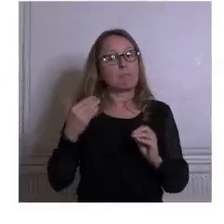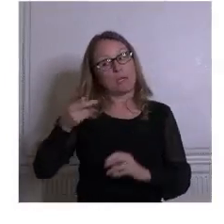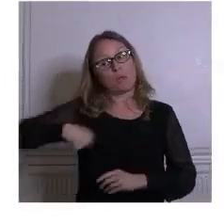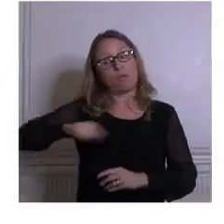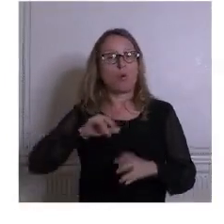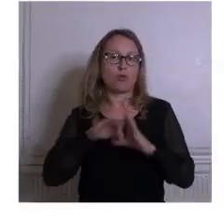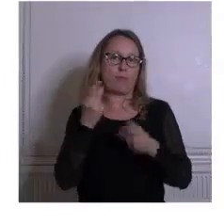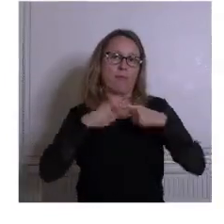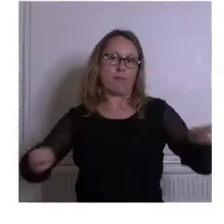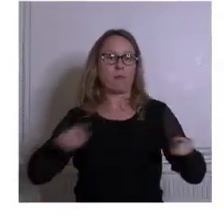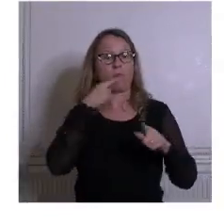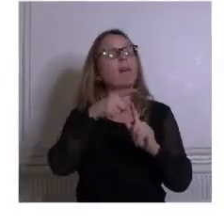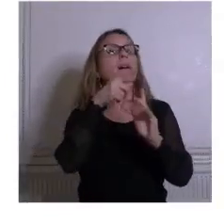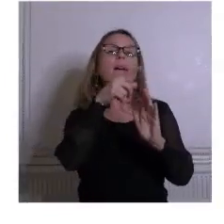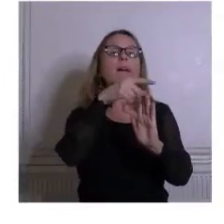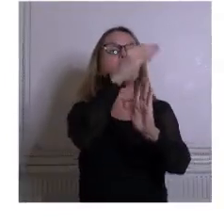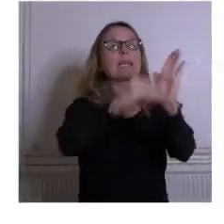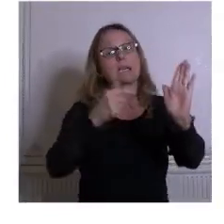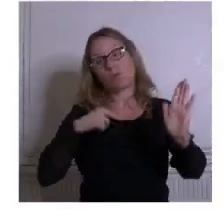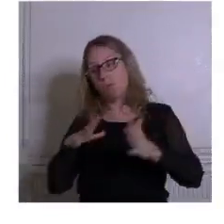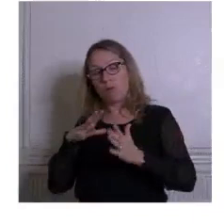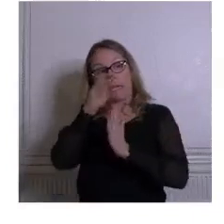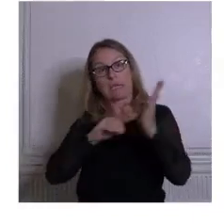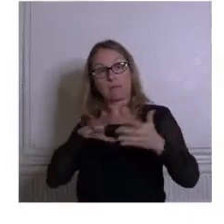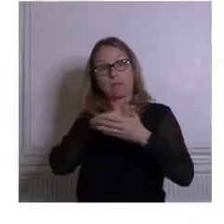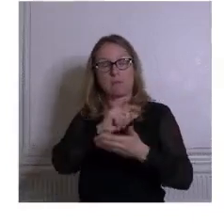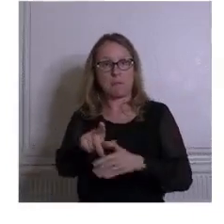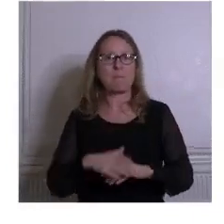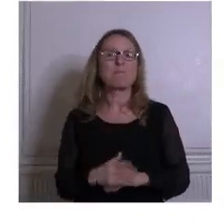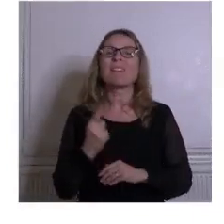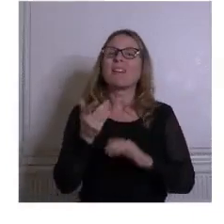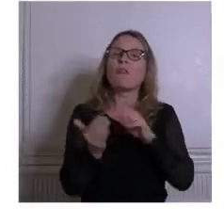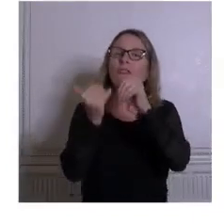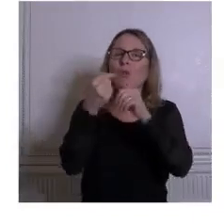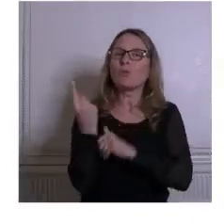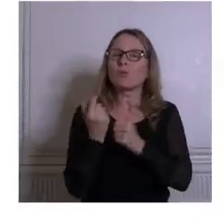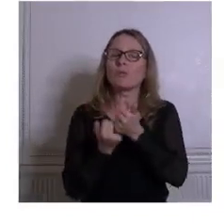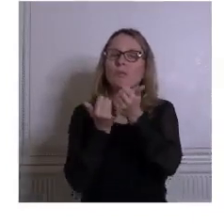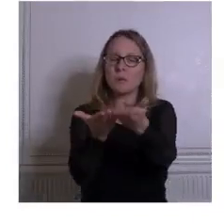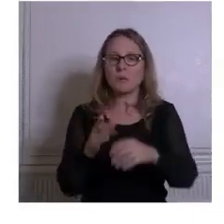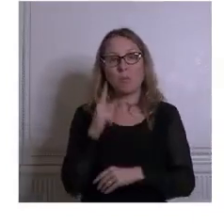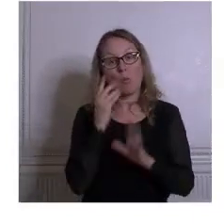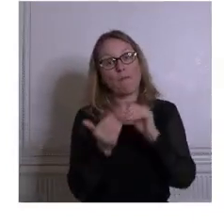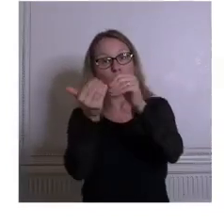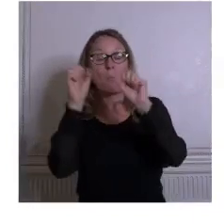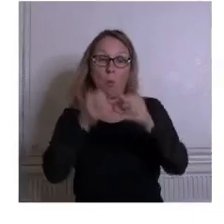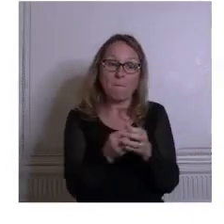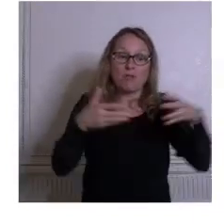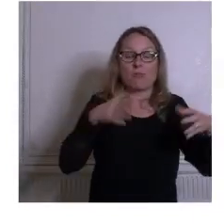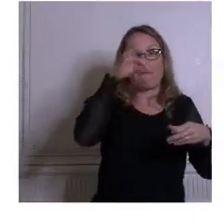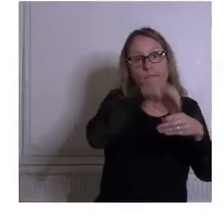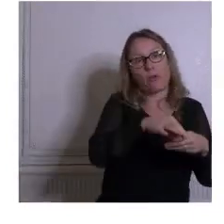sortir à la concertation aujourd'hui, puisqu'aujourd'hui c'est la concertation sur les équipements publics hein, de la